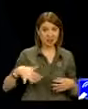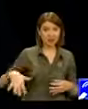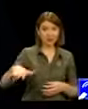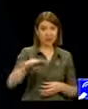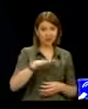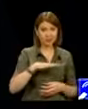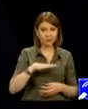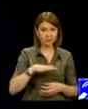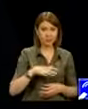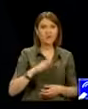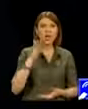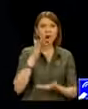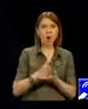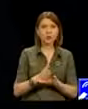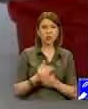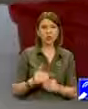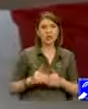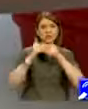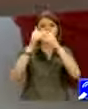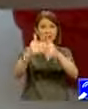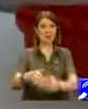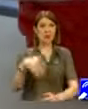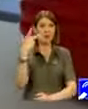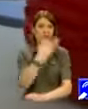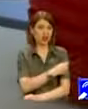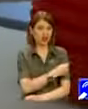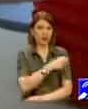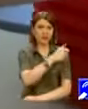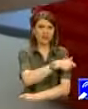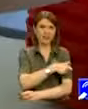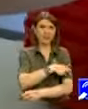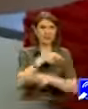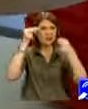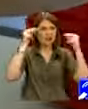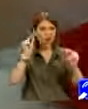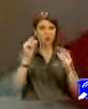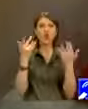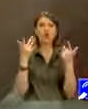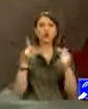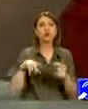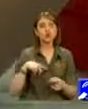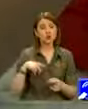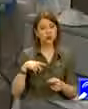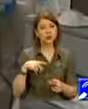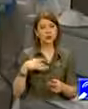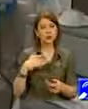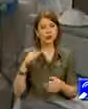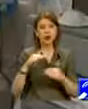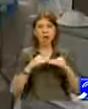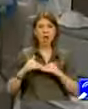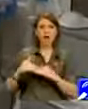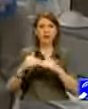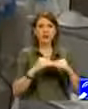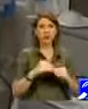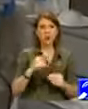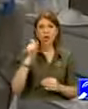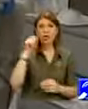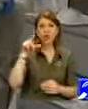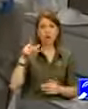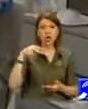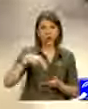sanitar au decis să amâne vaccinarea se relatia transmite că cifrele sunt valabile la nivelul lunii iulie